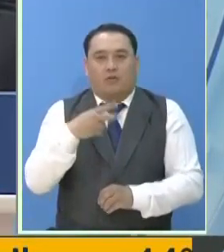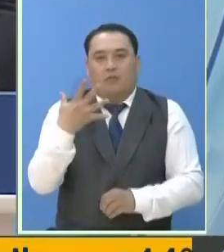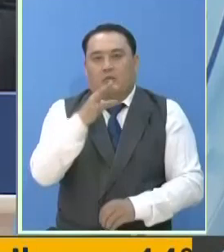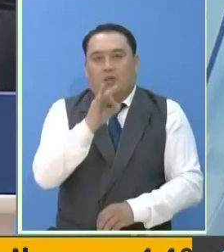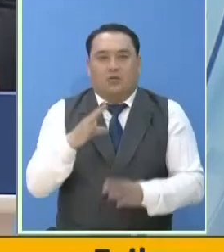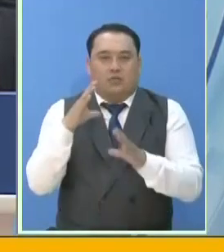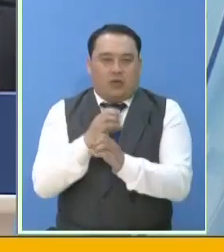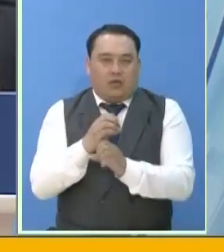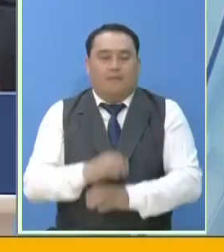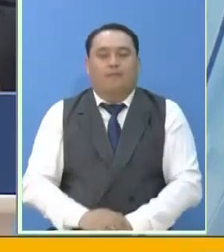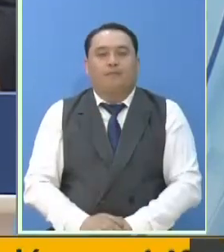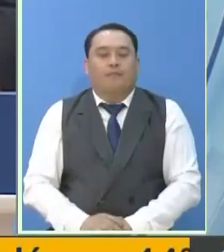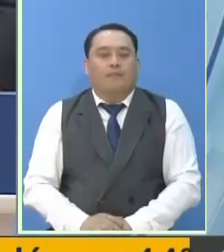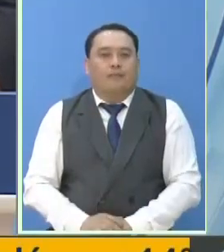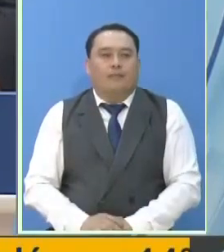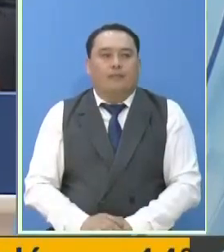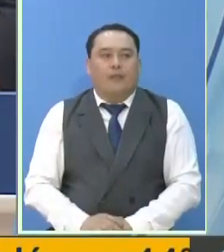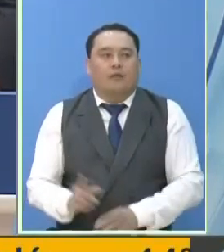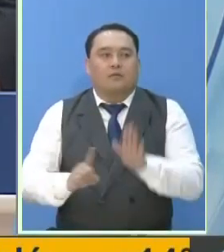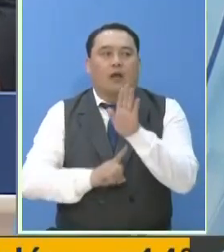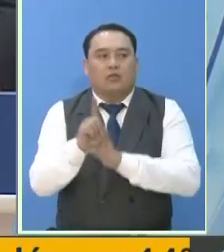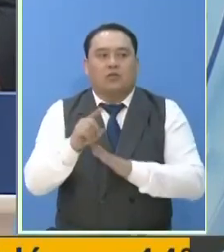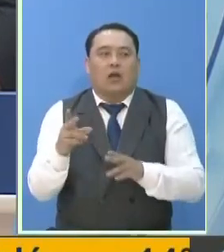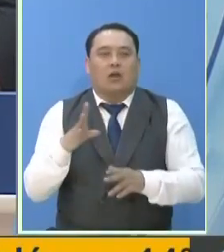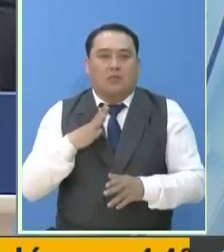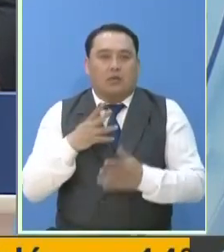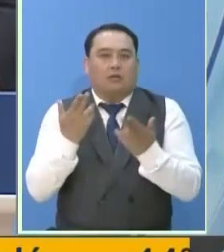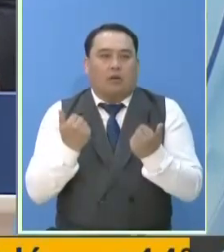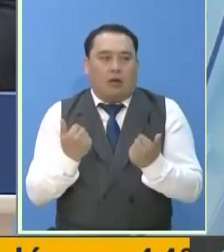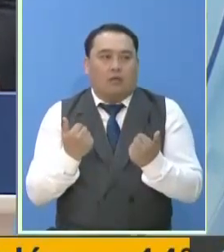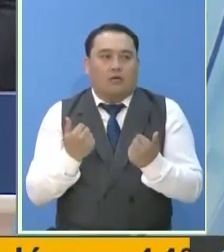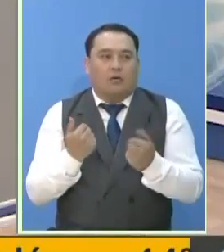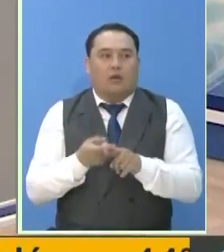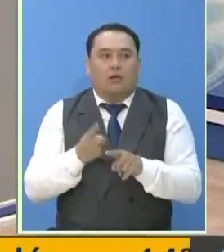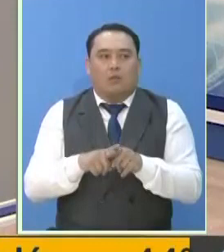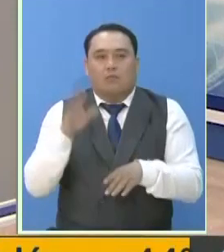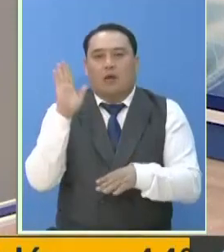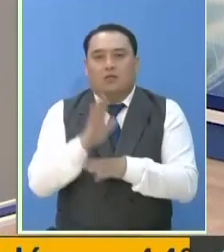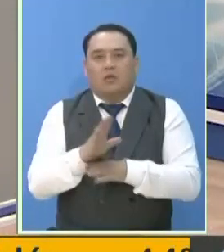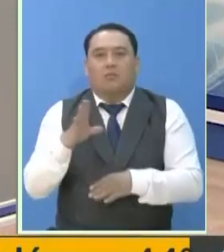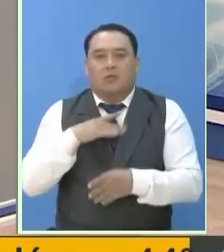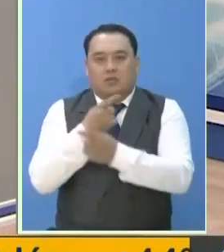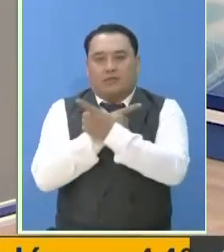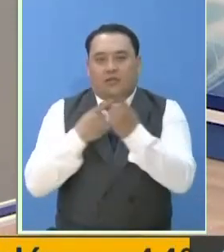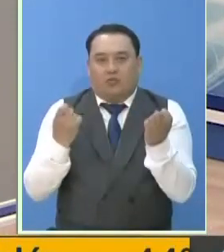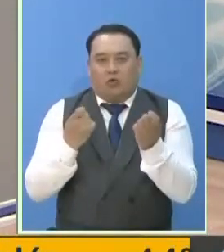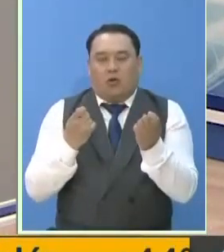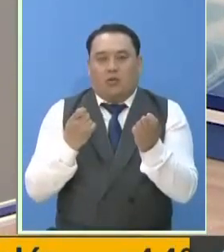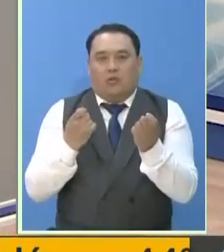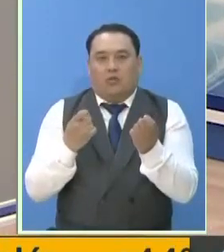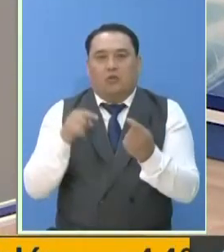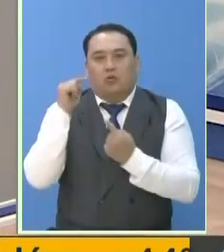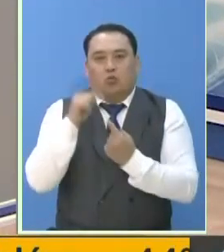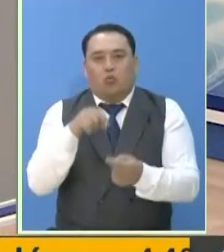25% сократить. Изначально, да, мы в тот момент, когда в послании это было озвучено, как таковых